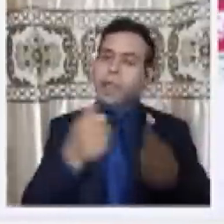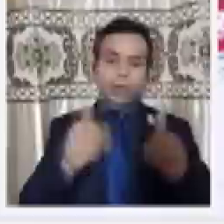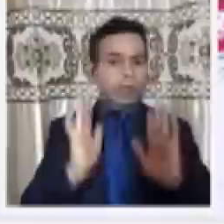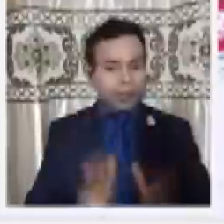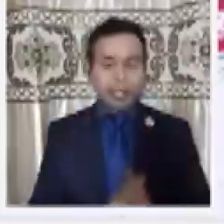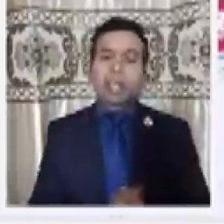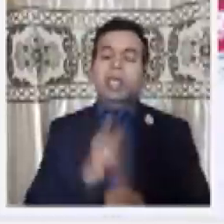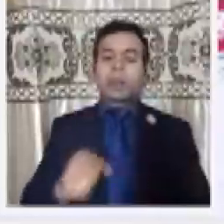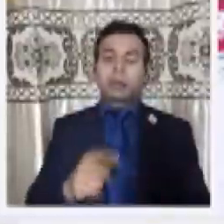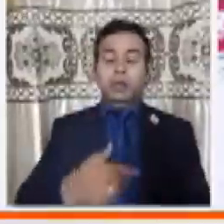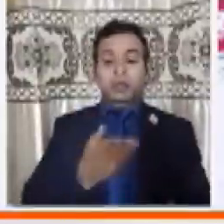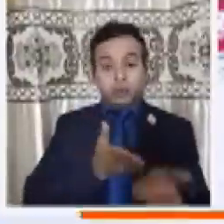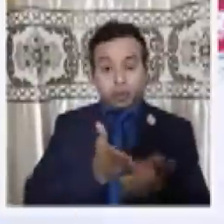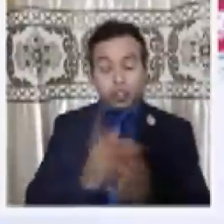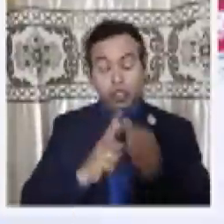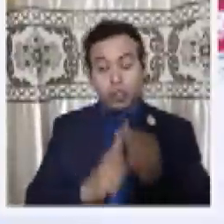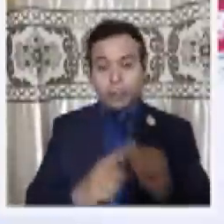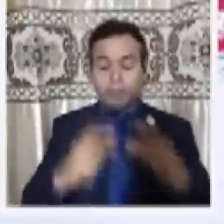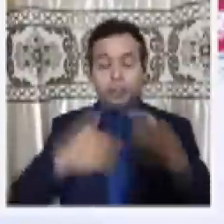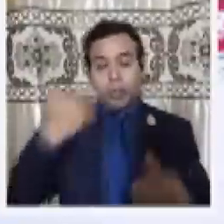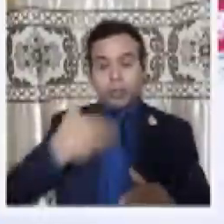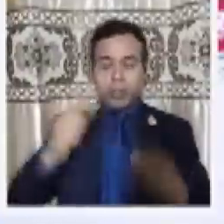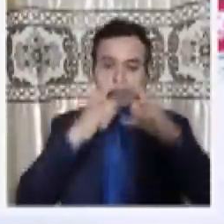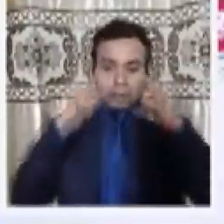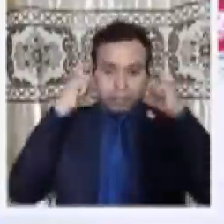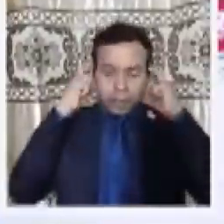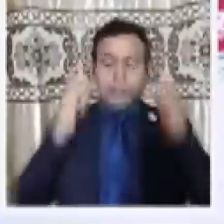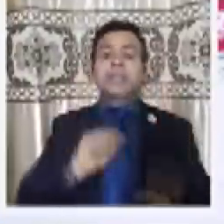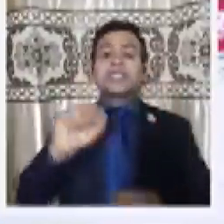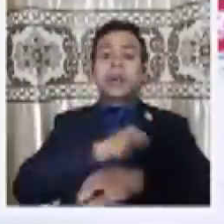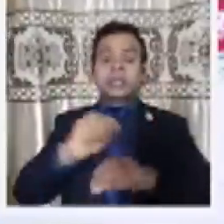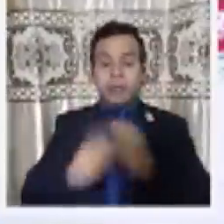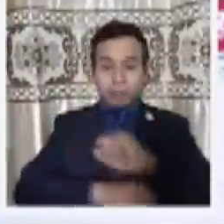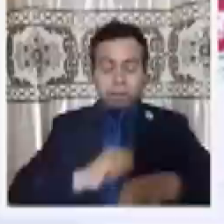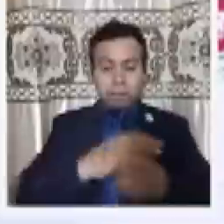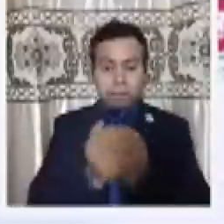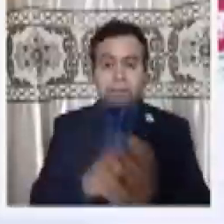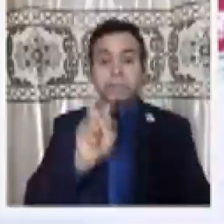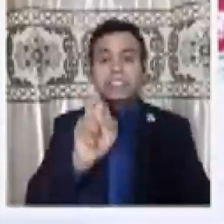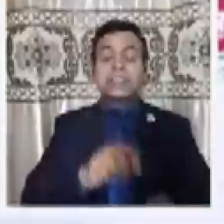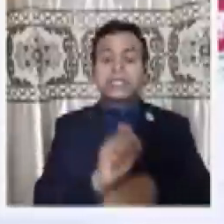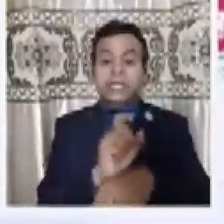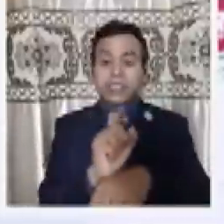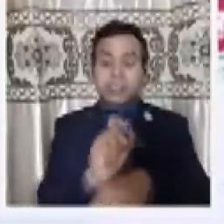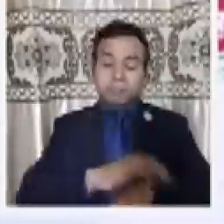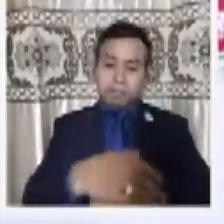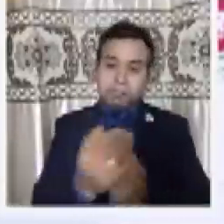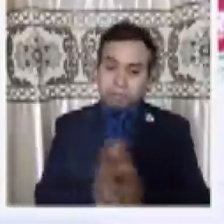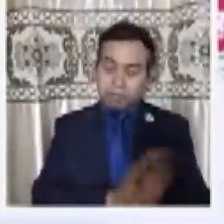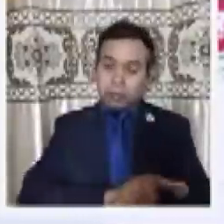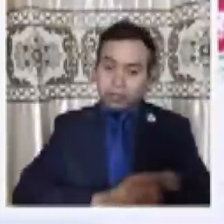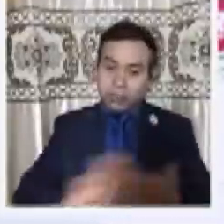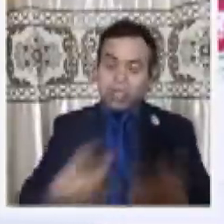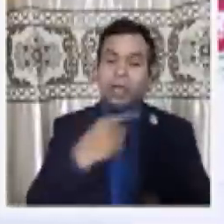সুরক্ষিত রাখুন এবং সুরক্ষিত রাখার জন্য সঠিকভাবে মাস্ক পরুন যখন আপনি ঘরের বাইরে আসবেন। সাবান পানি দিয়ে